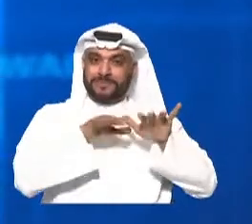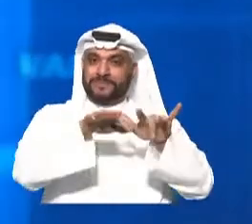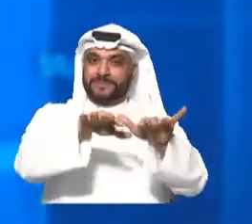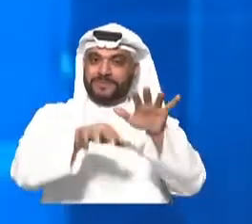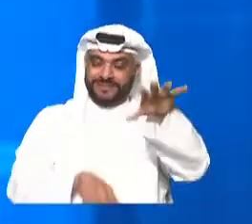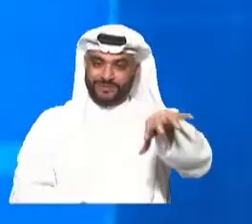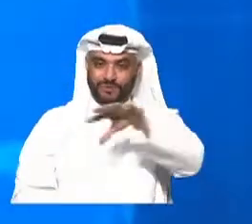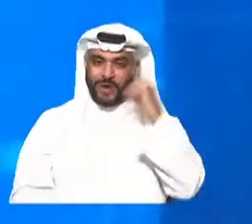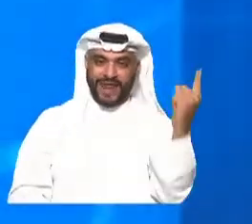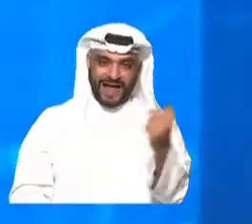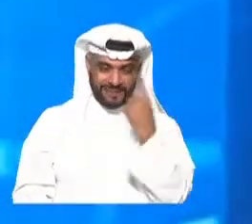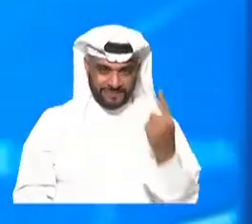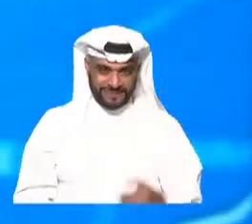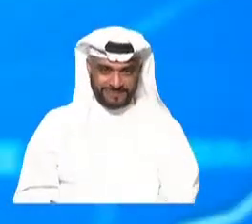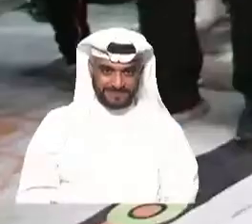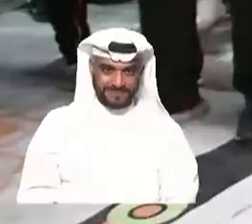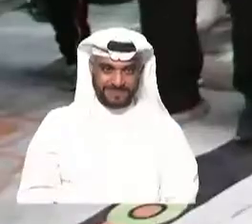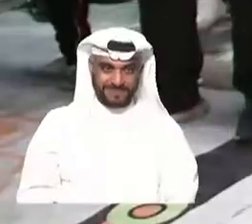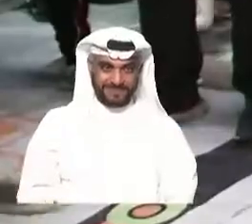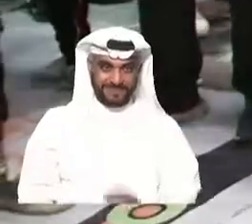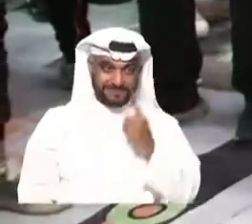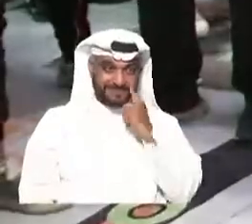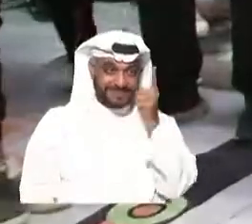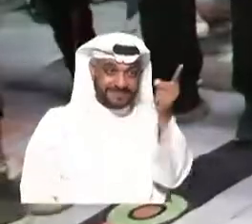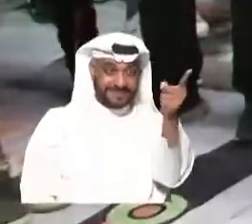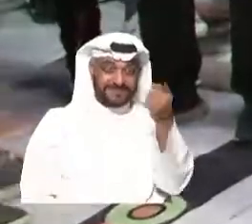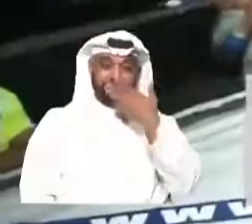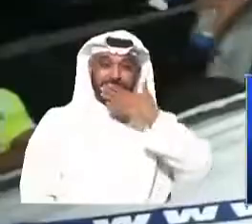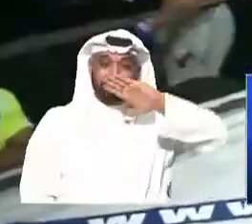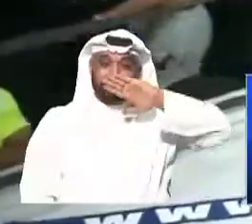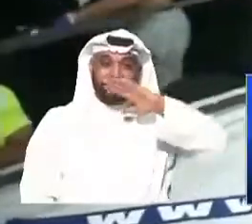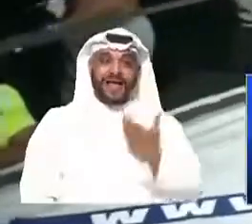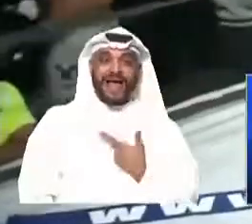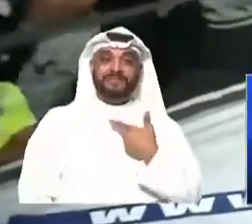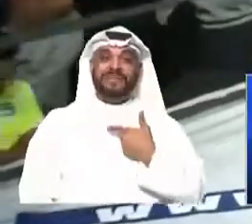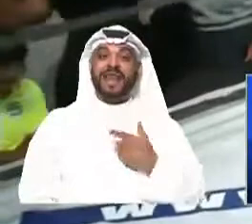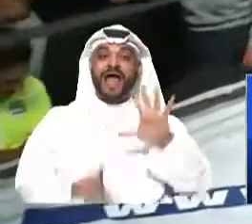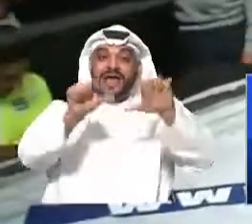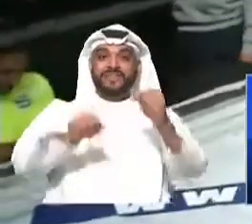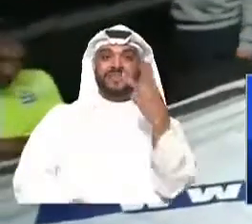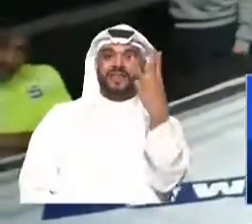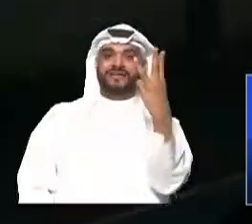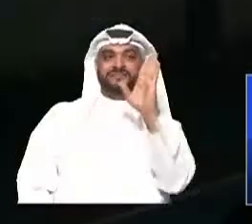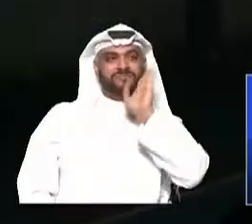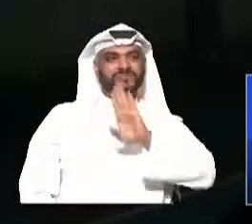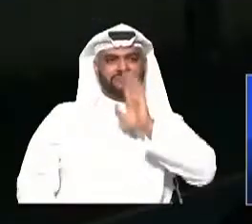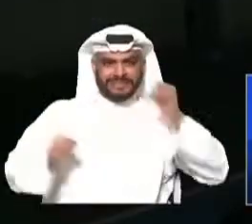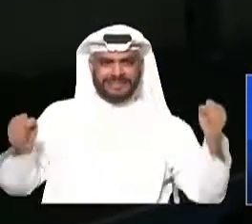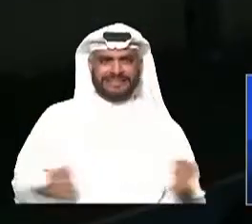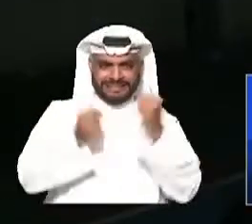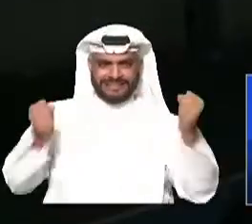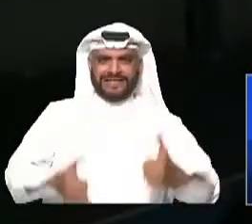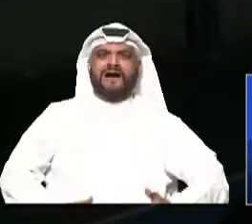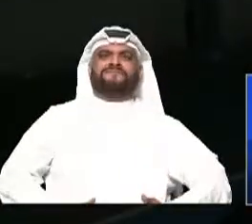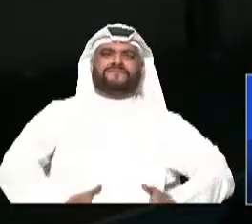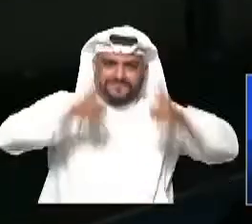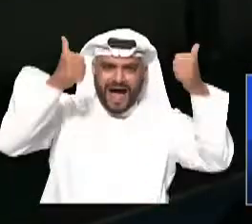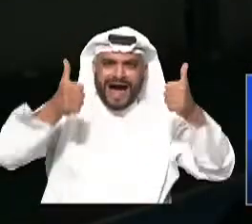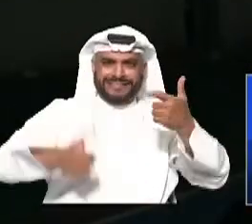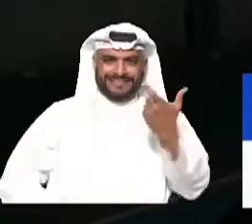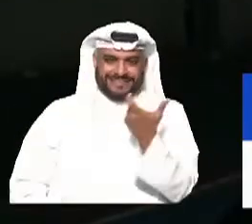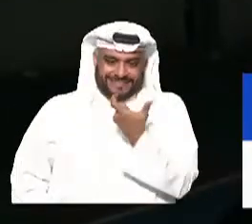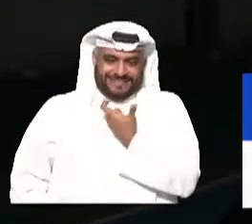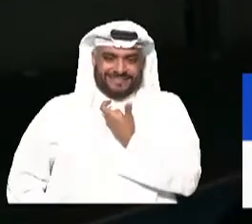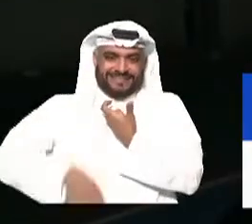مختلف الدول. ثلاث أسابيع تقريبا شاركت هنا عندهم في منظمة الإيفولوشن وحققت الفوز، أخذت الميدالية الذهبية،